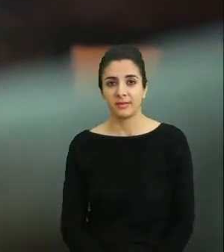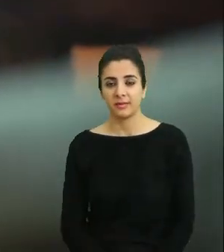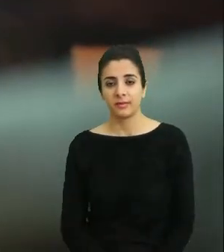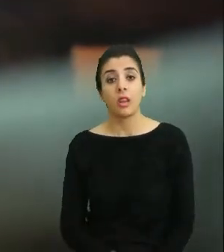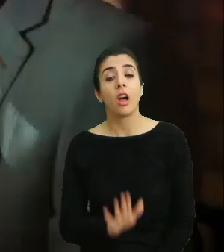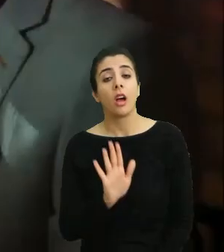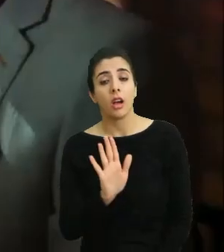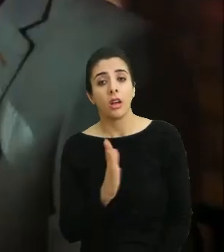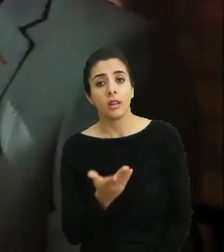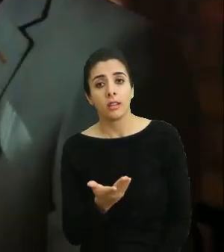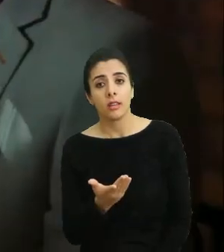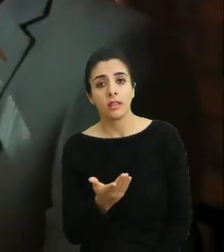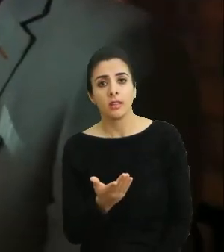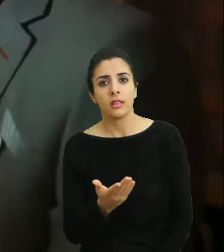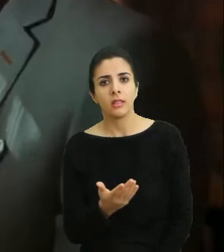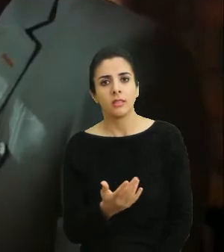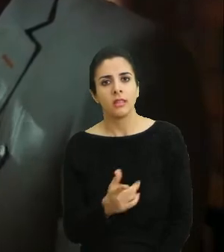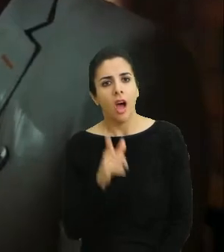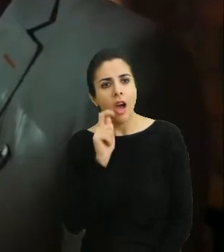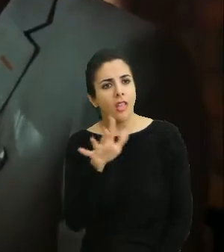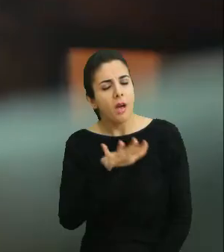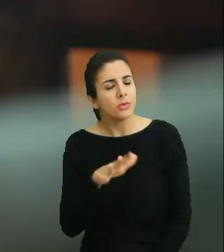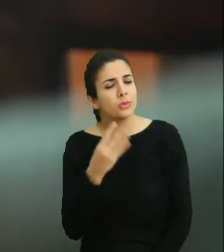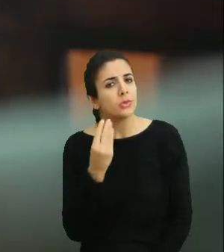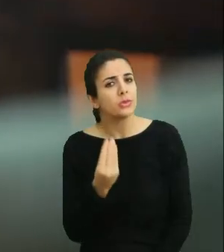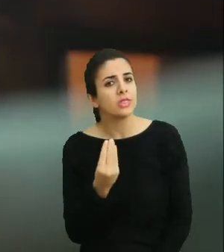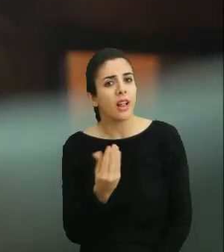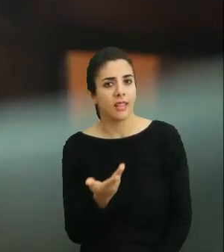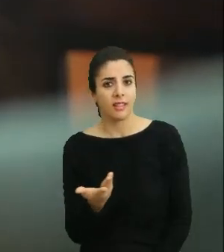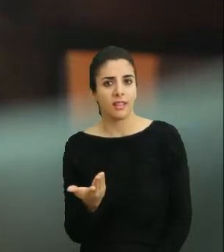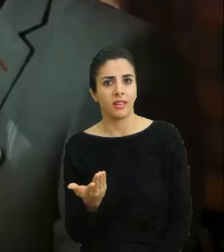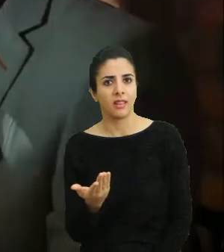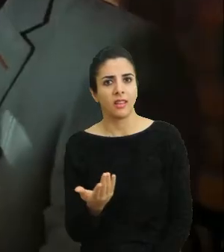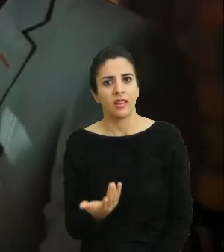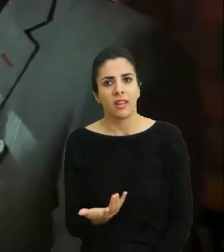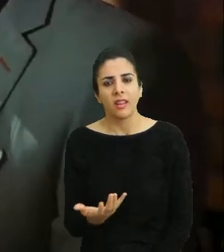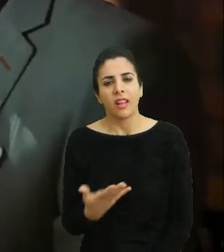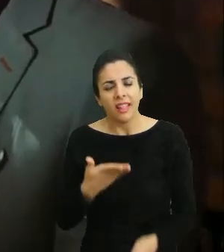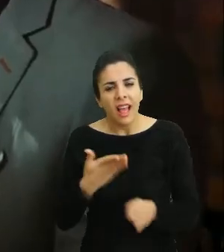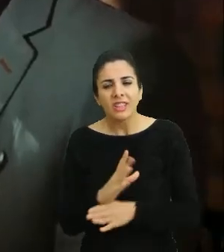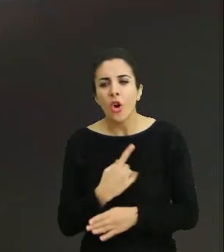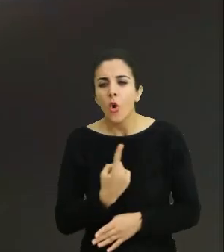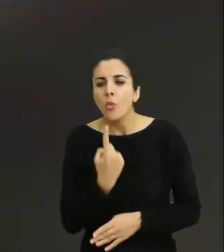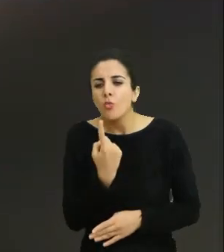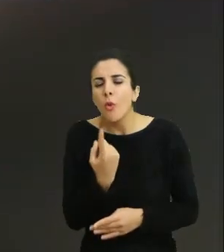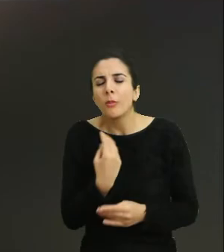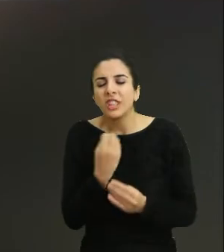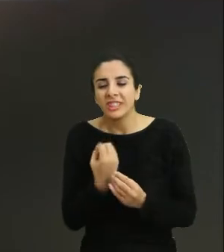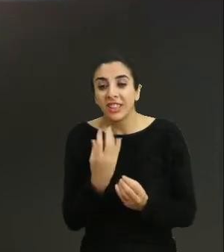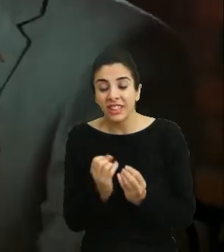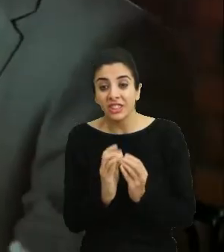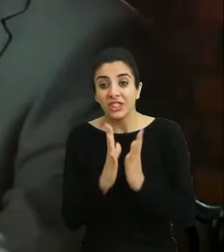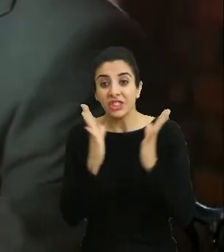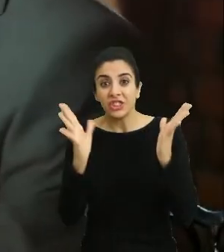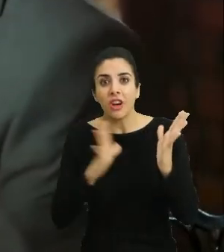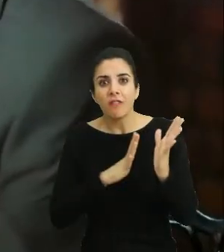Ya ne güzel adamlarsınız sizler ya. Mum ışığını çoğaltan aynalar gibisiniz. Vallahi